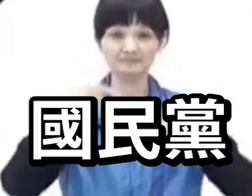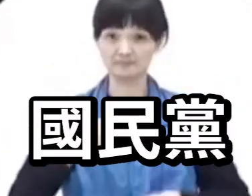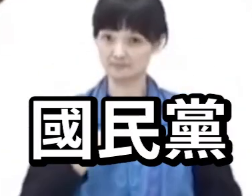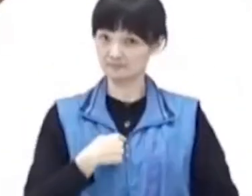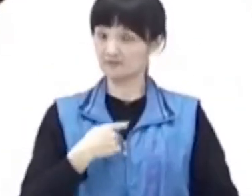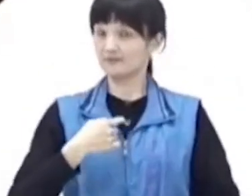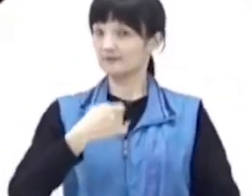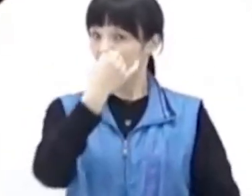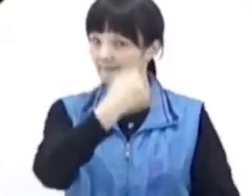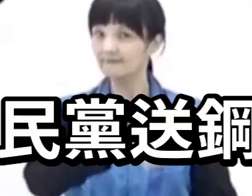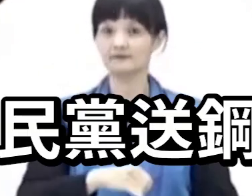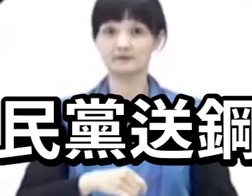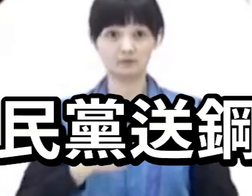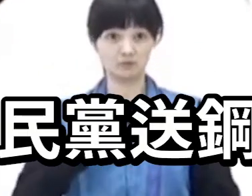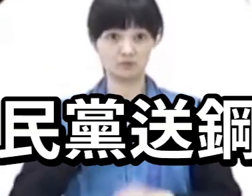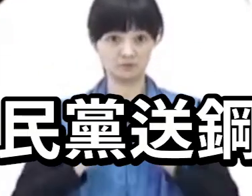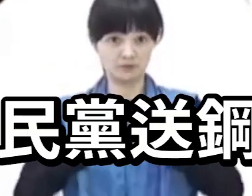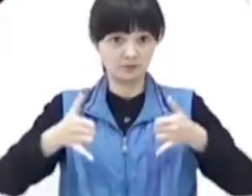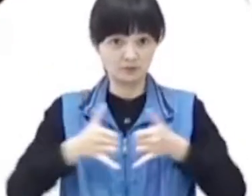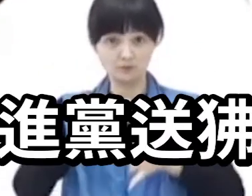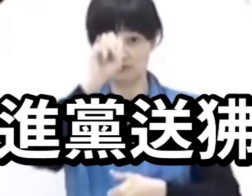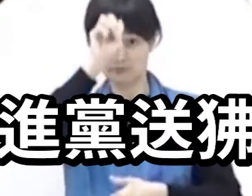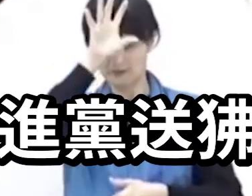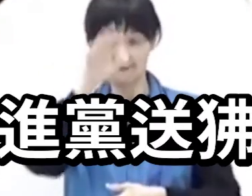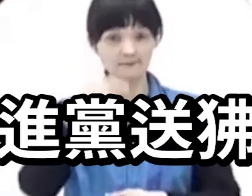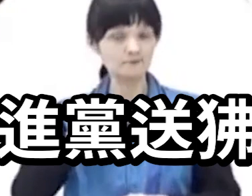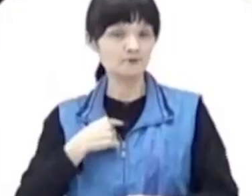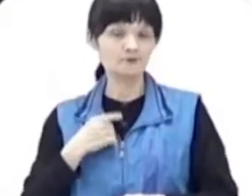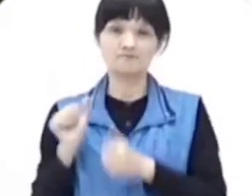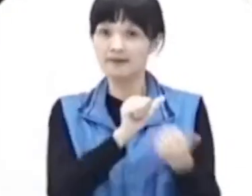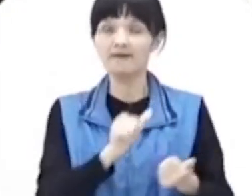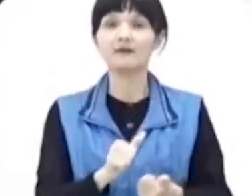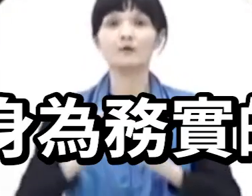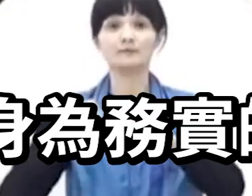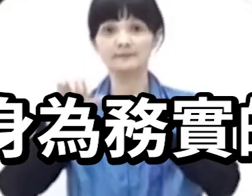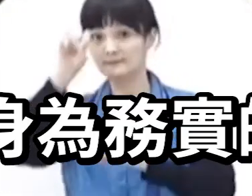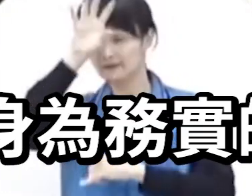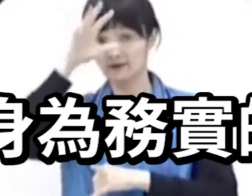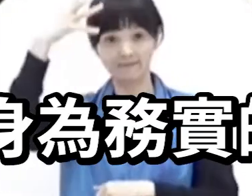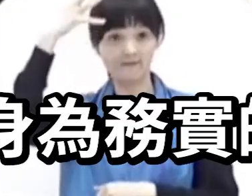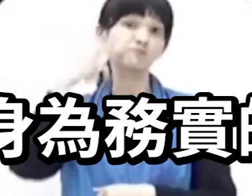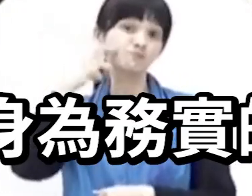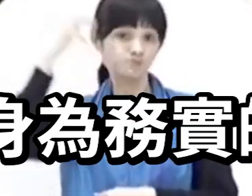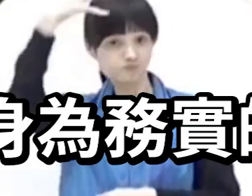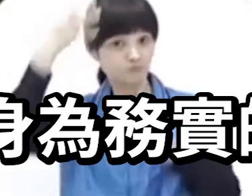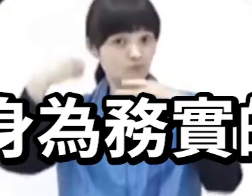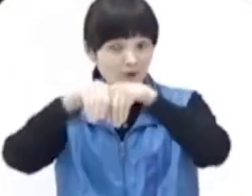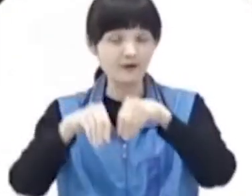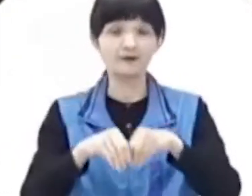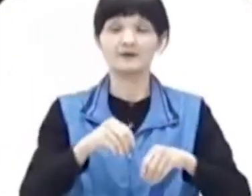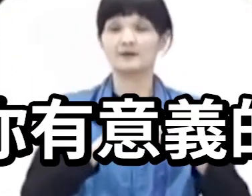国民党，国民党送钢盔，民进党送狒狒，侯市长，身为务实的民众